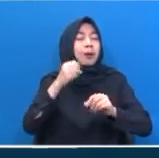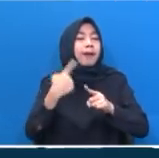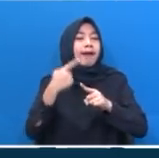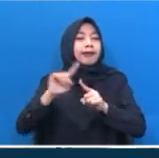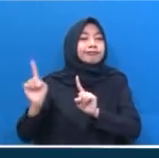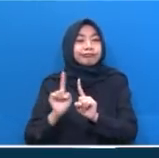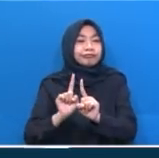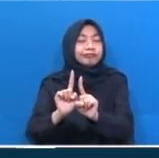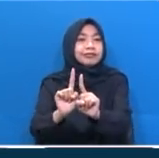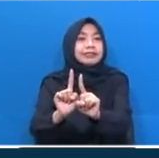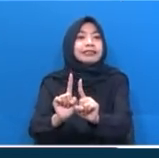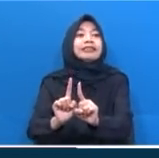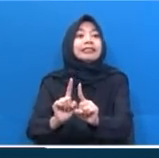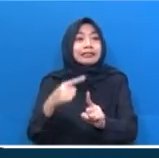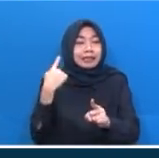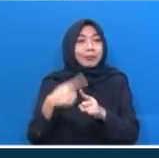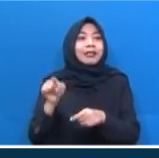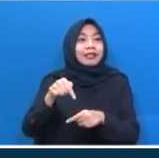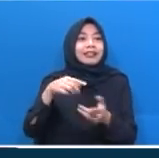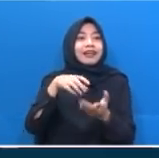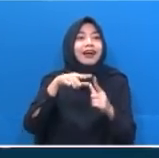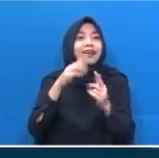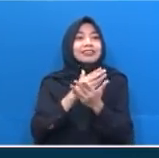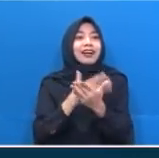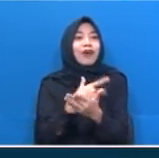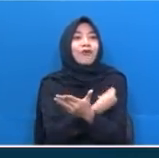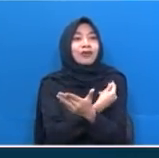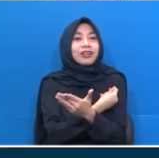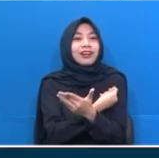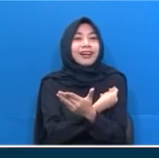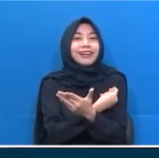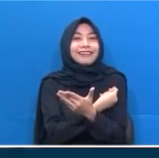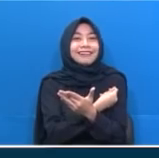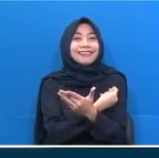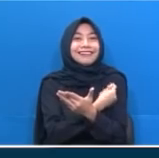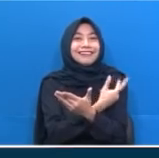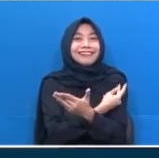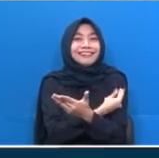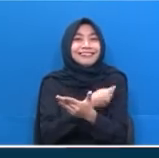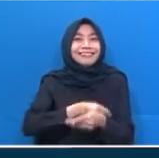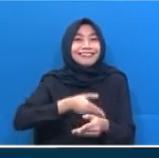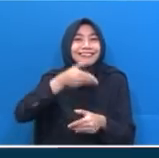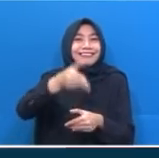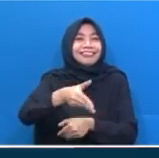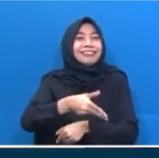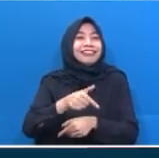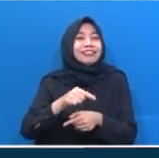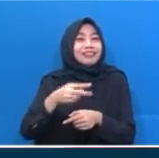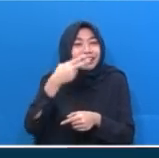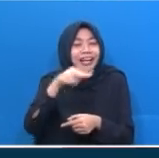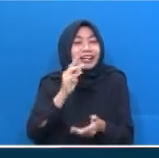Baru kali ini ia ikut meninjau vaksinasi bersama Presiden dan diagendakan ikut dalam seluruh rangkaian kegiatan